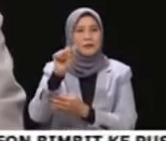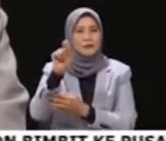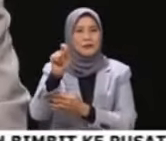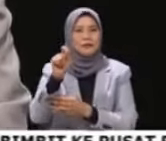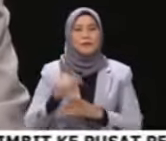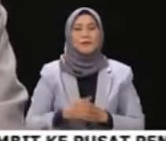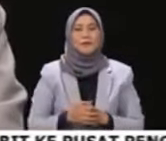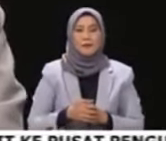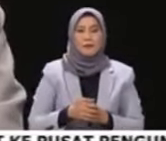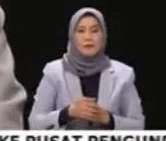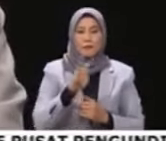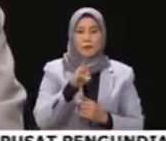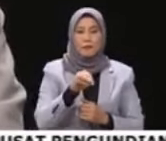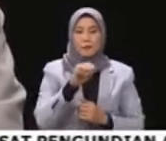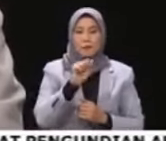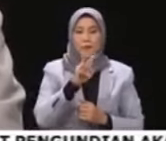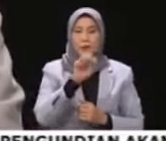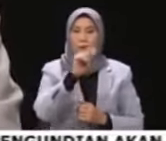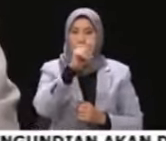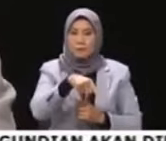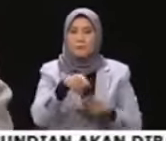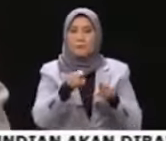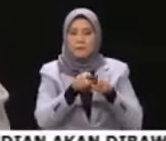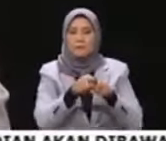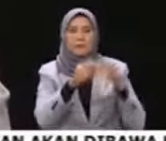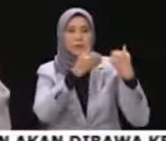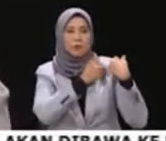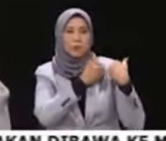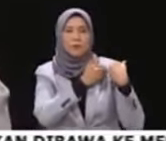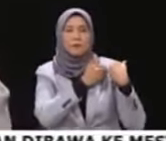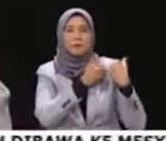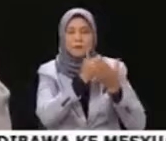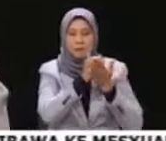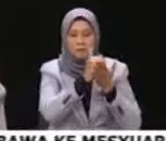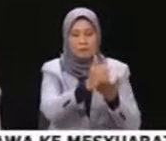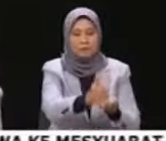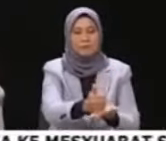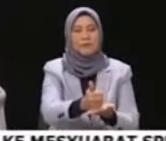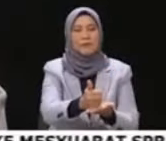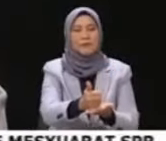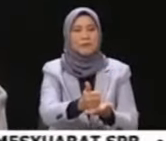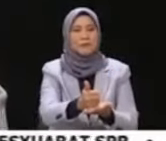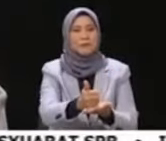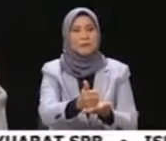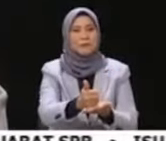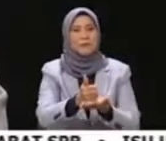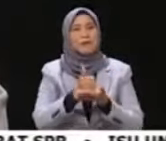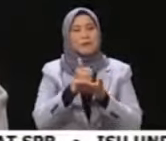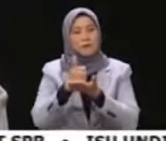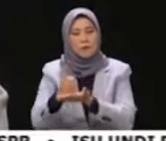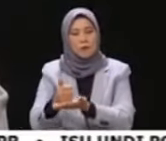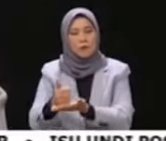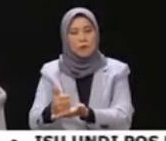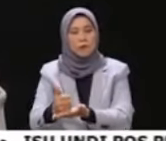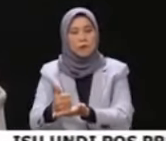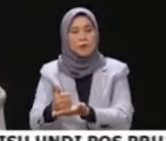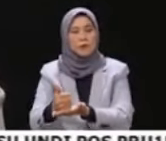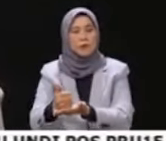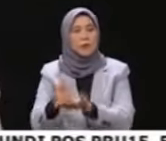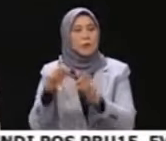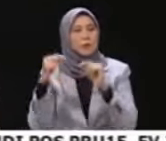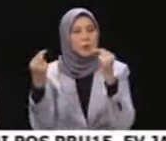MAWIB juga berperanan untuk nak membantu, terutama yang kita sebutnya seperti membantu dari